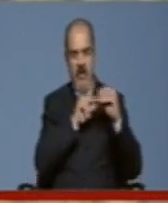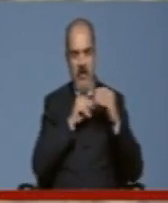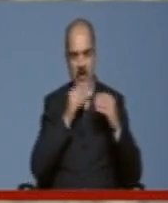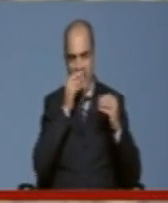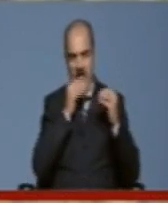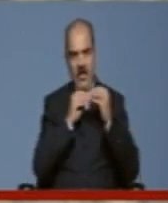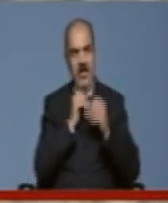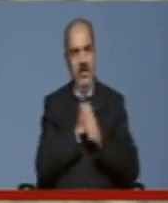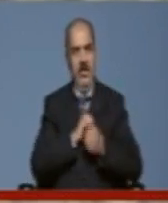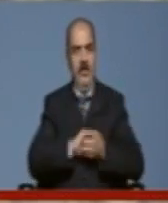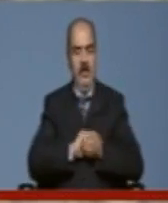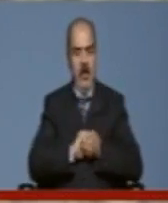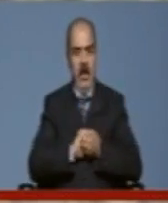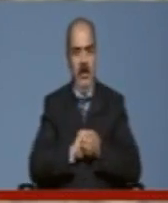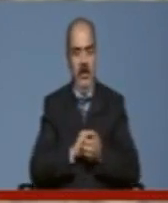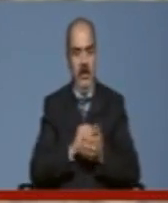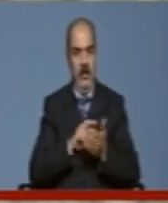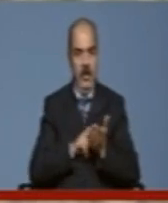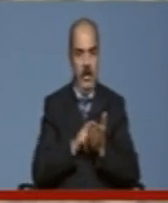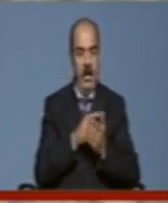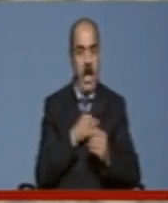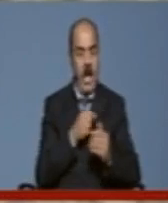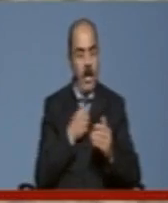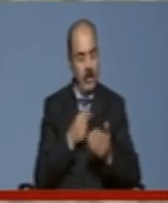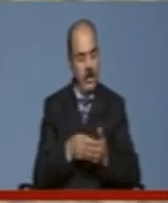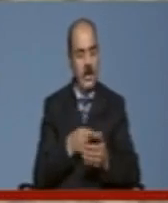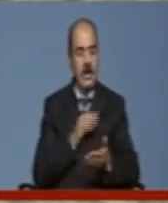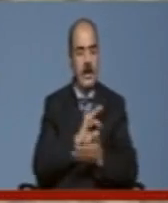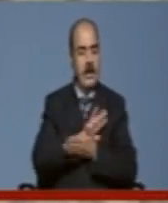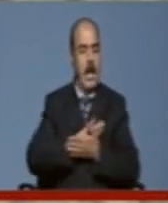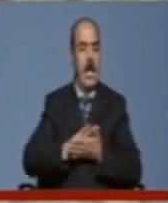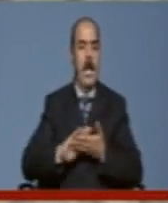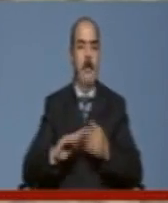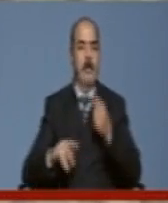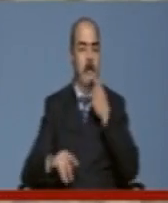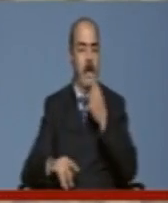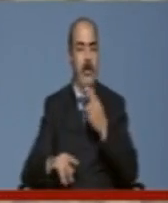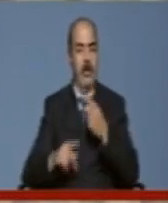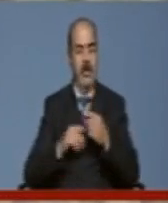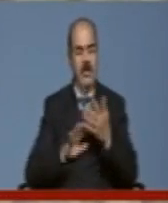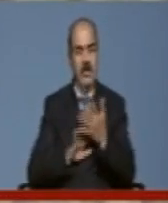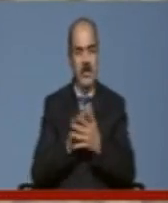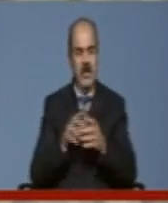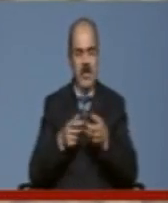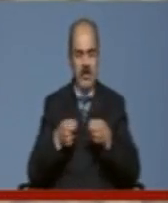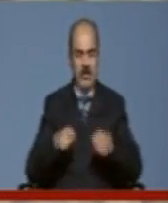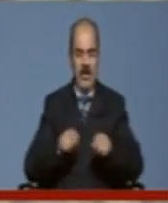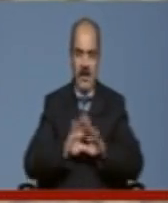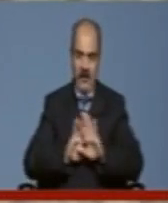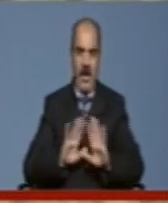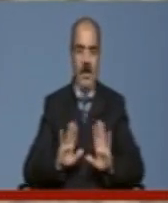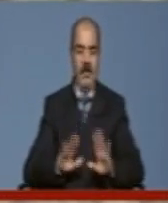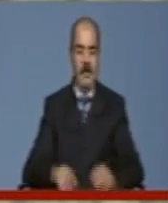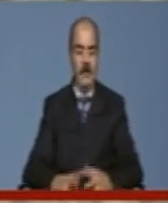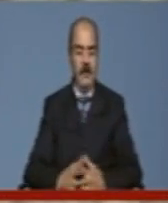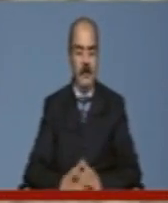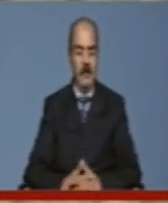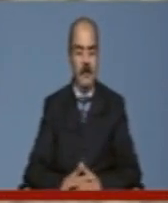سويا من أجل تحقيق السلام ونزع فتيل هذه الأزمة اللي